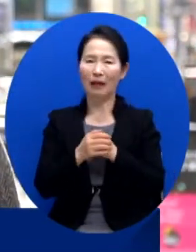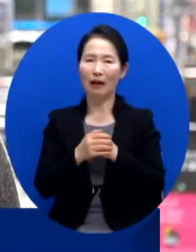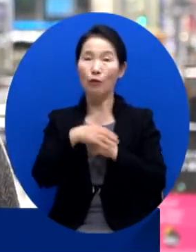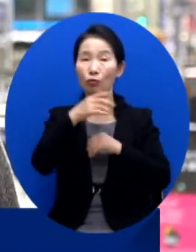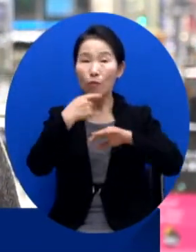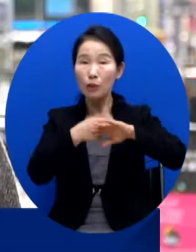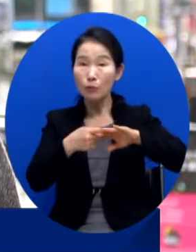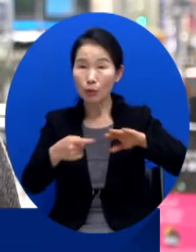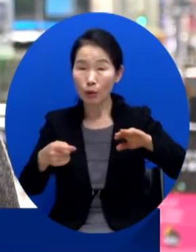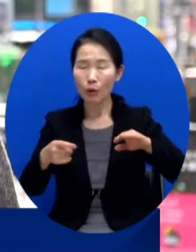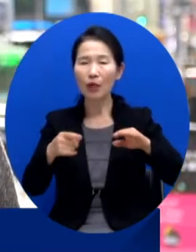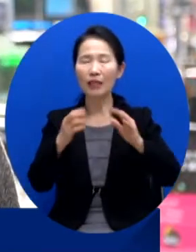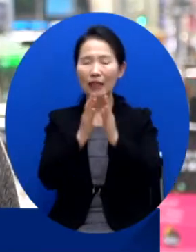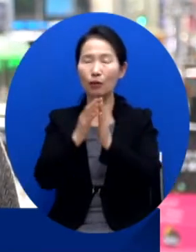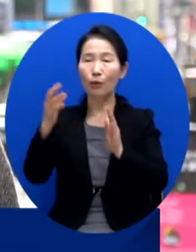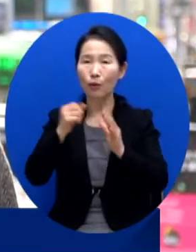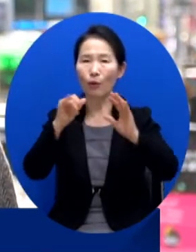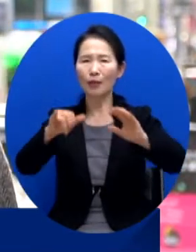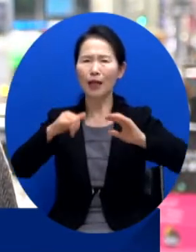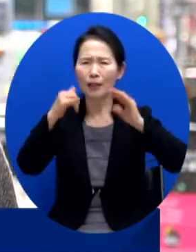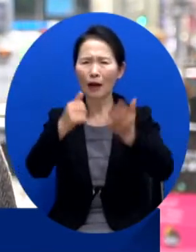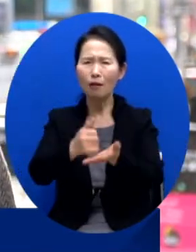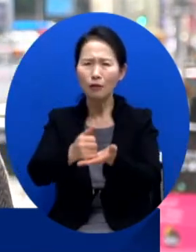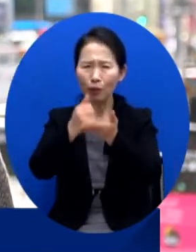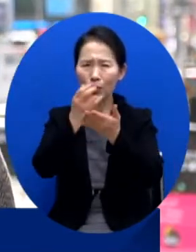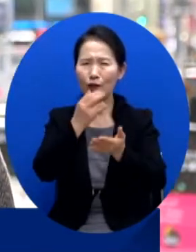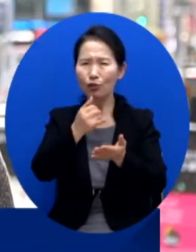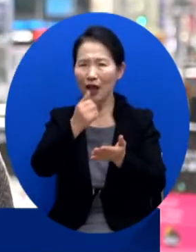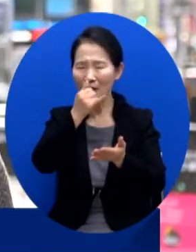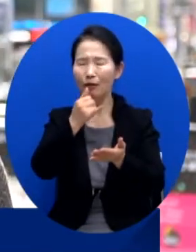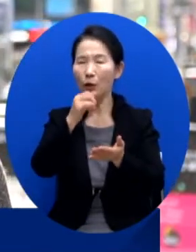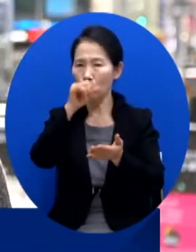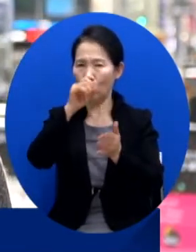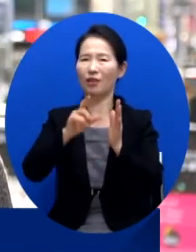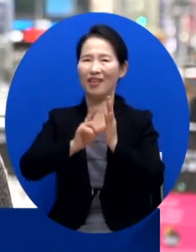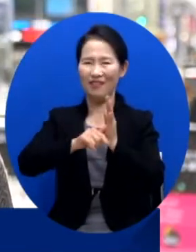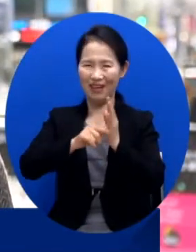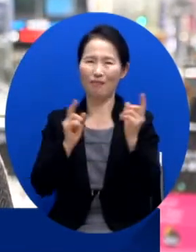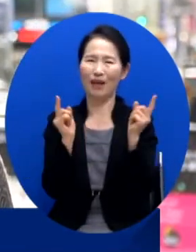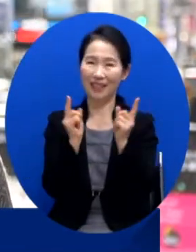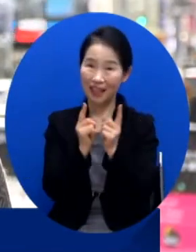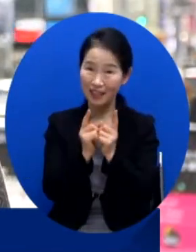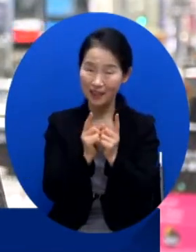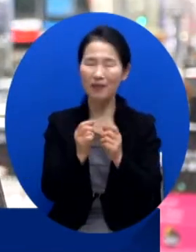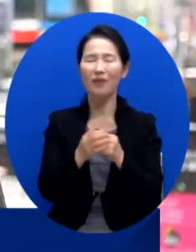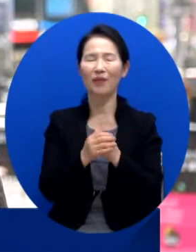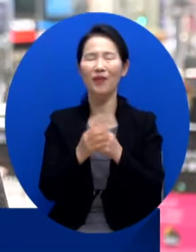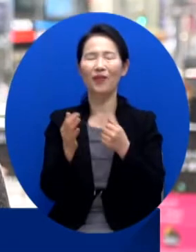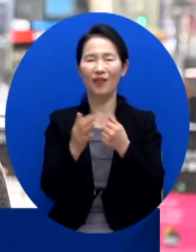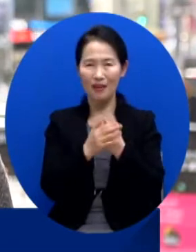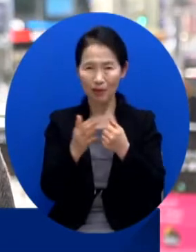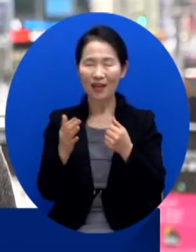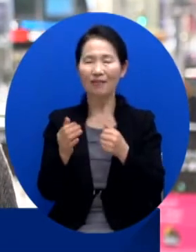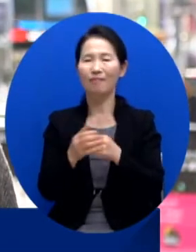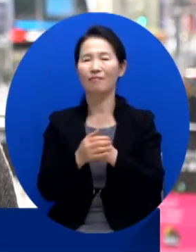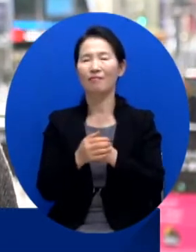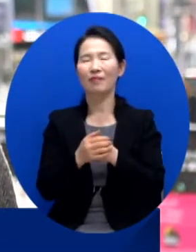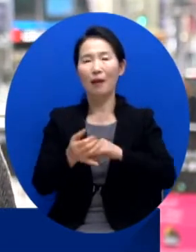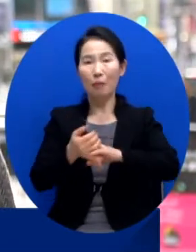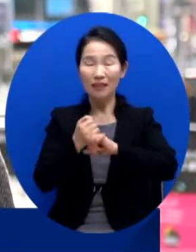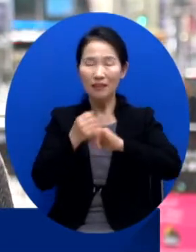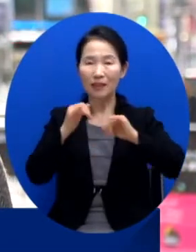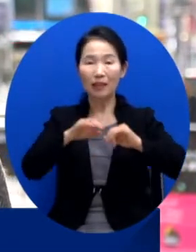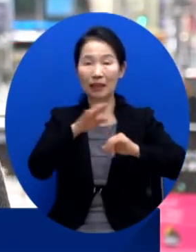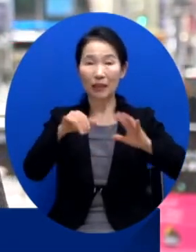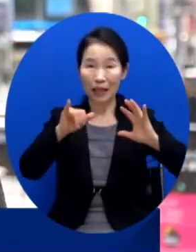기도로 세상을 섬 길 수 있는 기회를 맞이했습니다 그래서 반드시 이 세상이 우리의